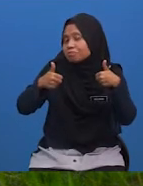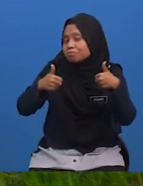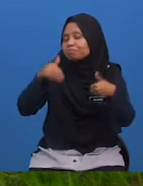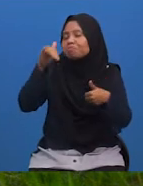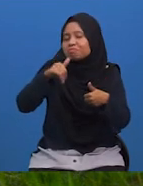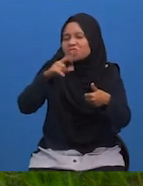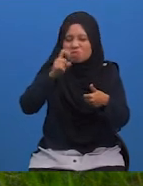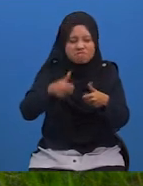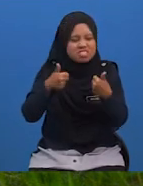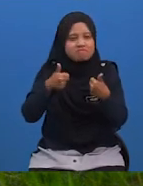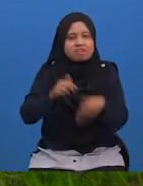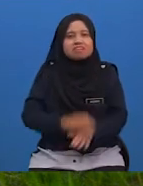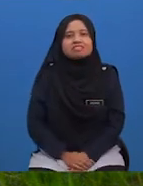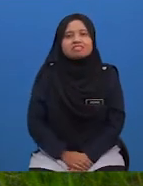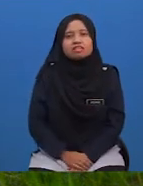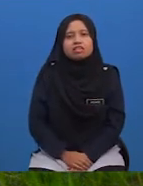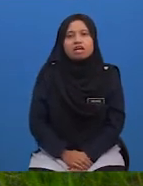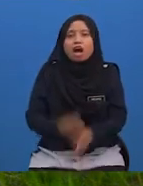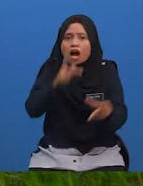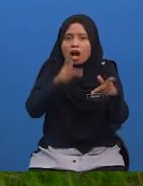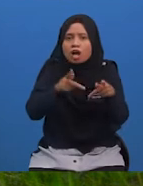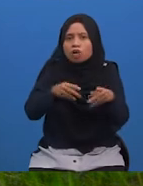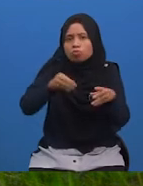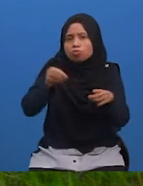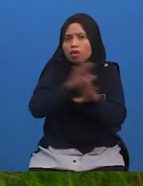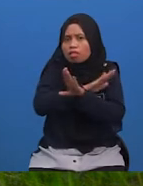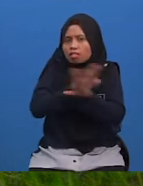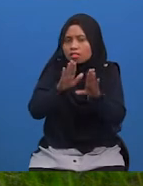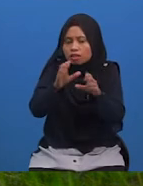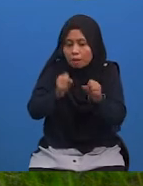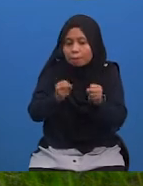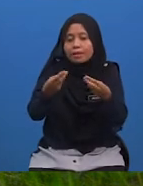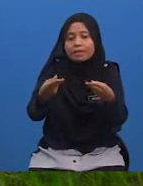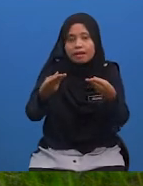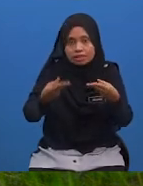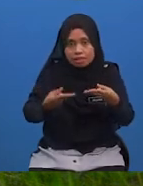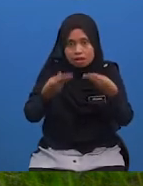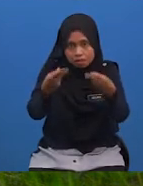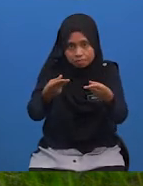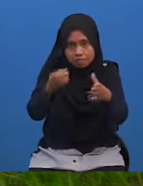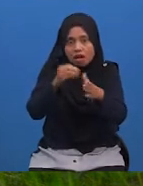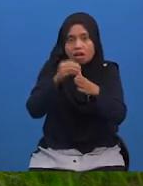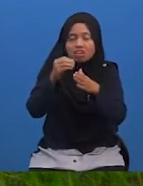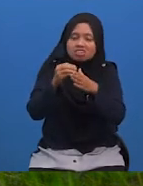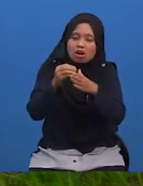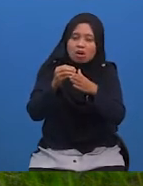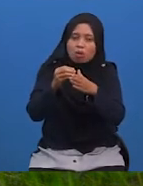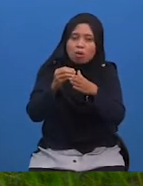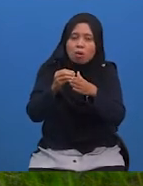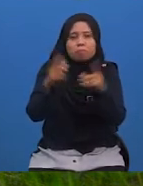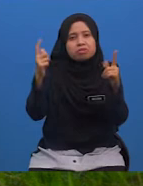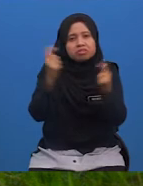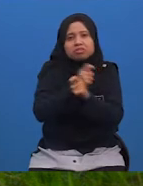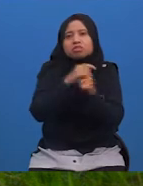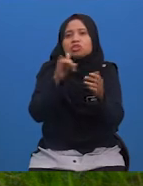Ya, mesti seronok. Kalau murid-murid tidak menerima hadiah atau keputusan dalam